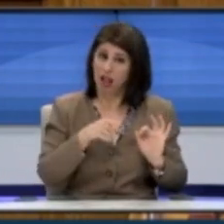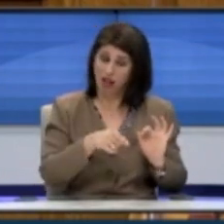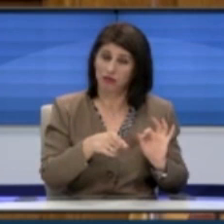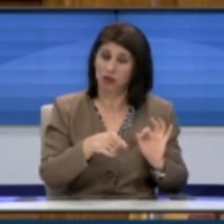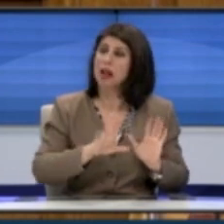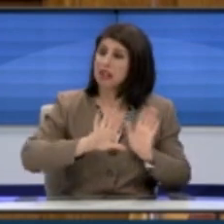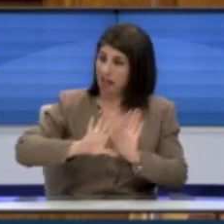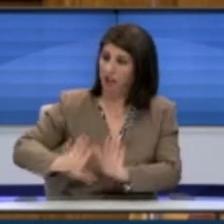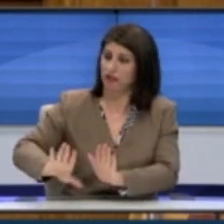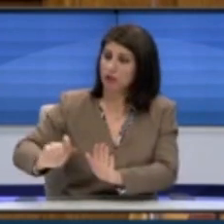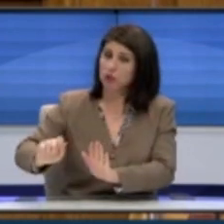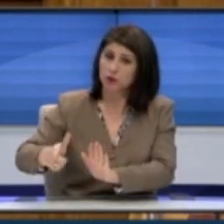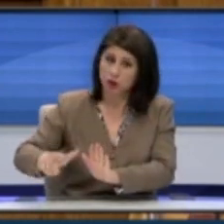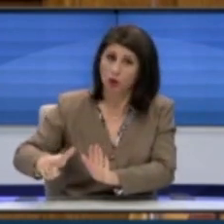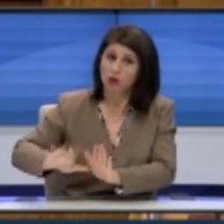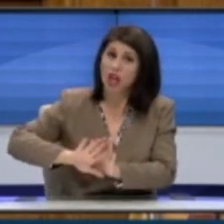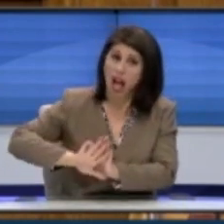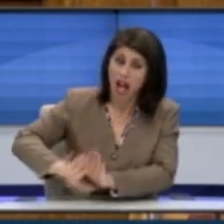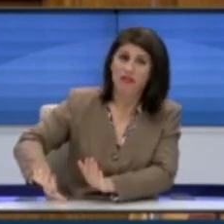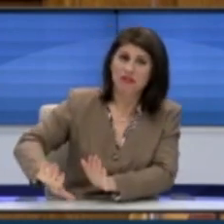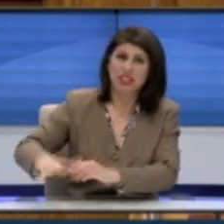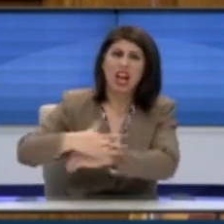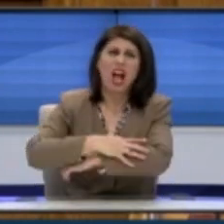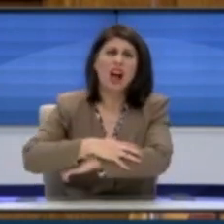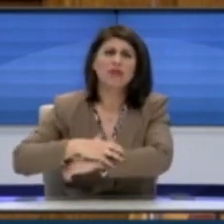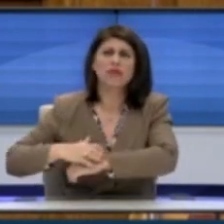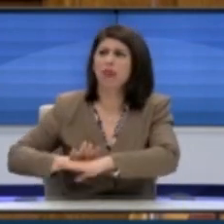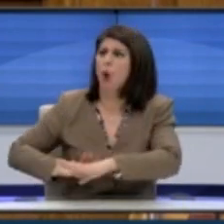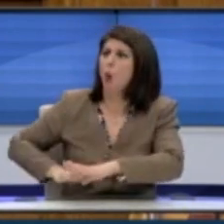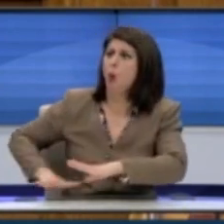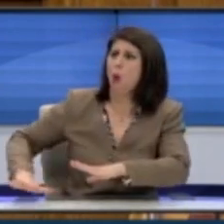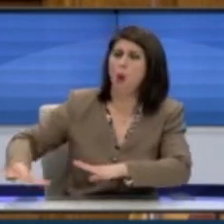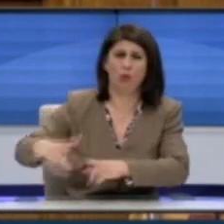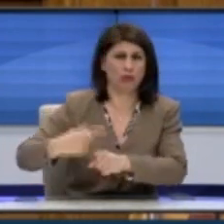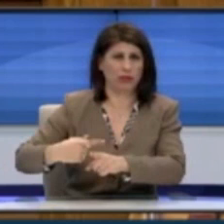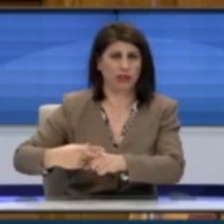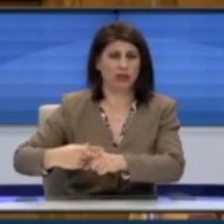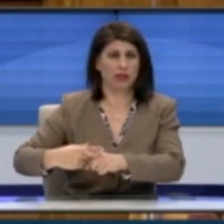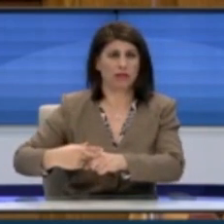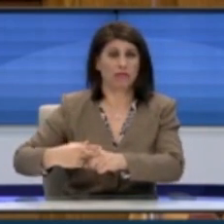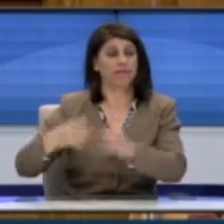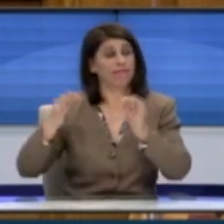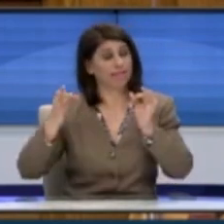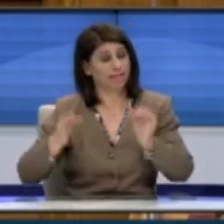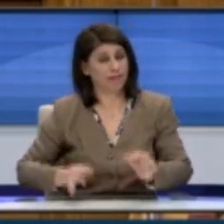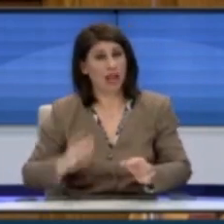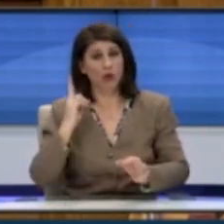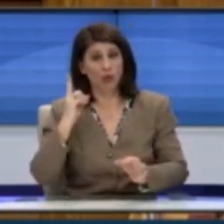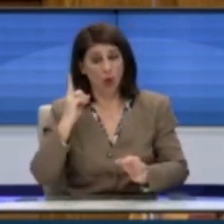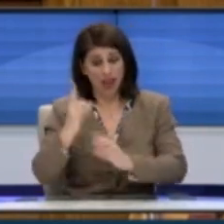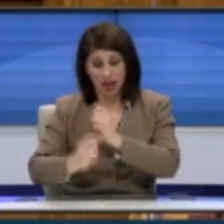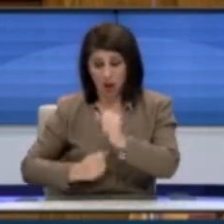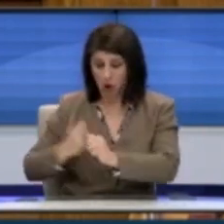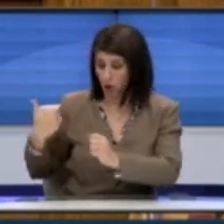αφήνει στη φτώχεια, αφήνει στην ανέχεια τον ελληνικό λαό. Ακριβώς αυτός ο ένας